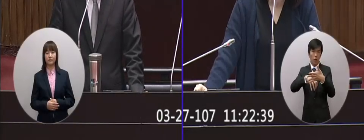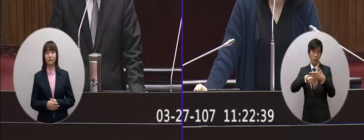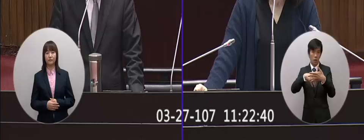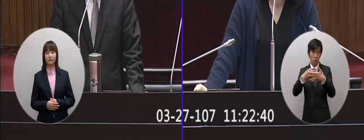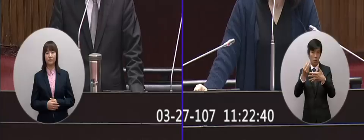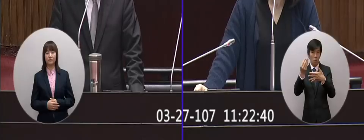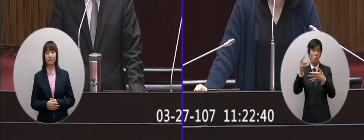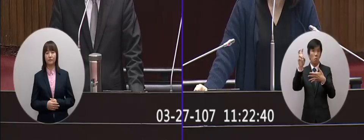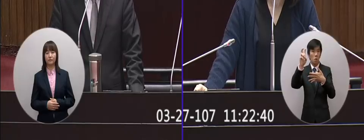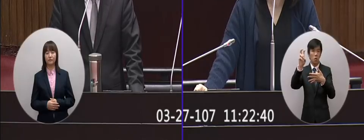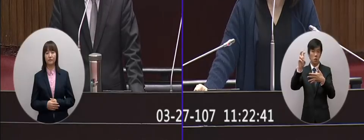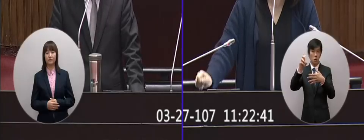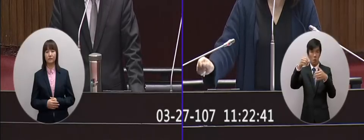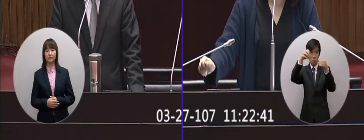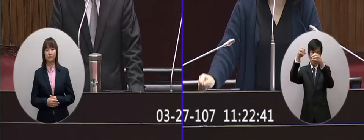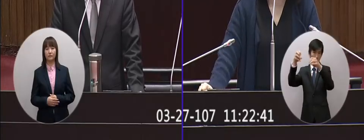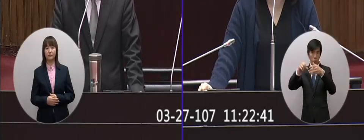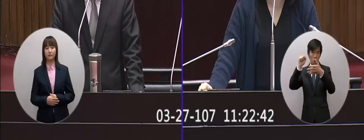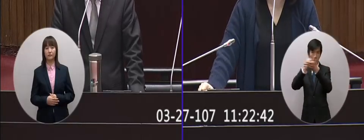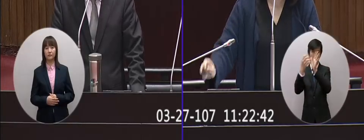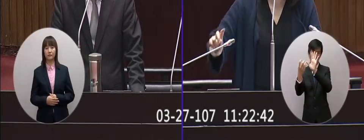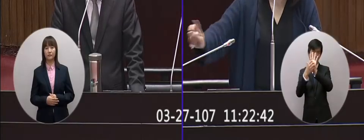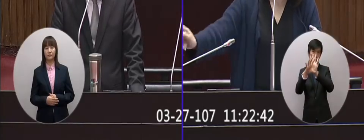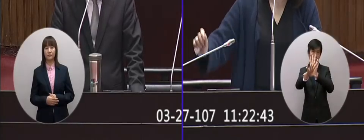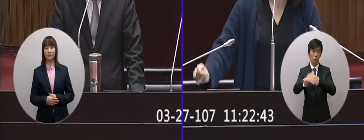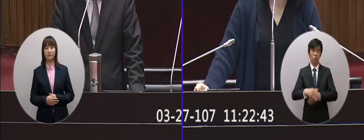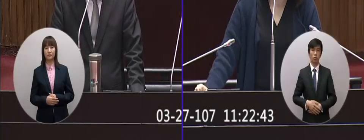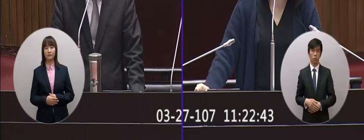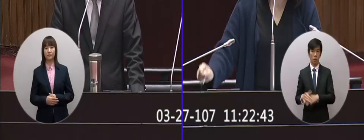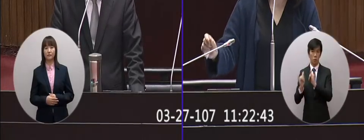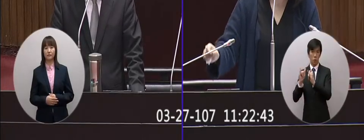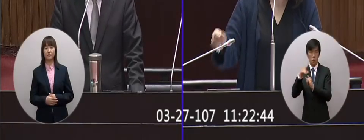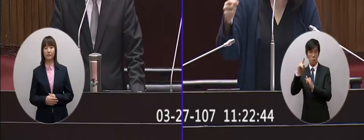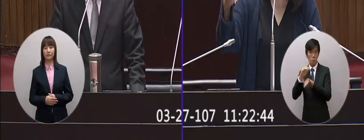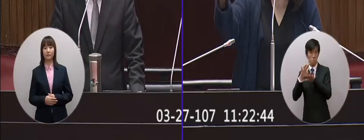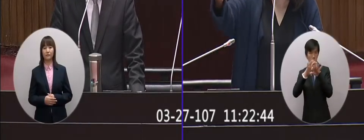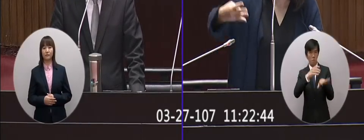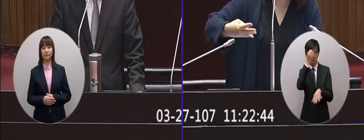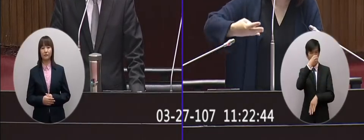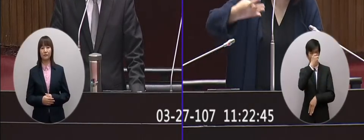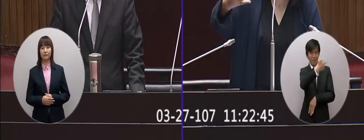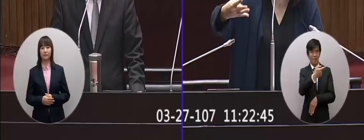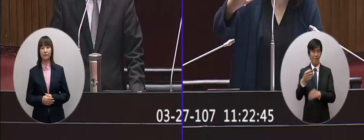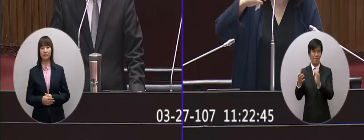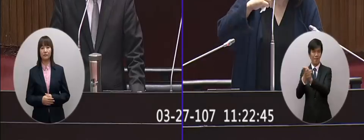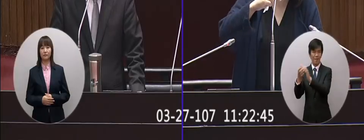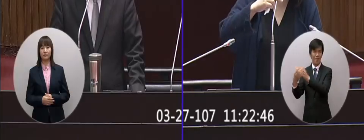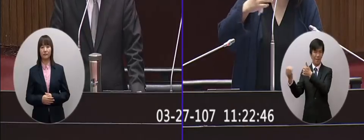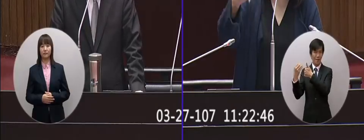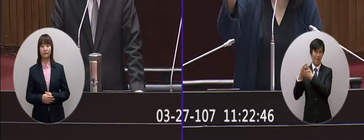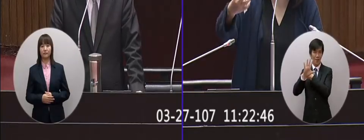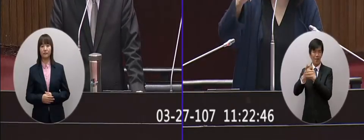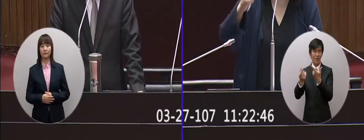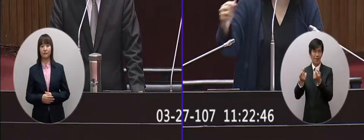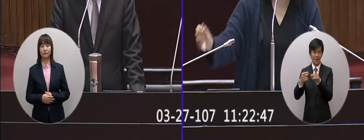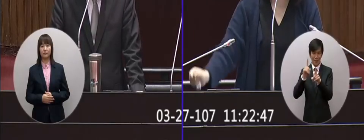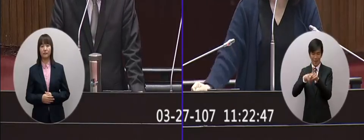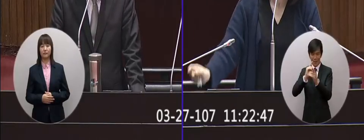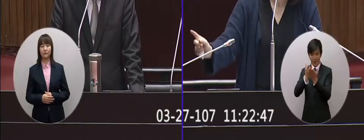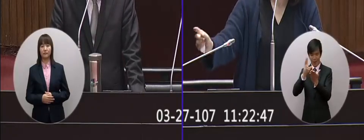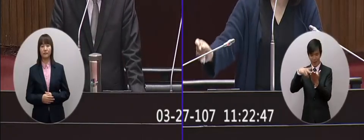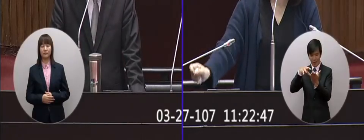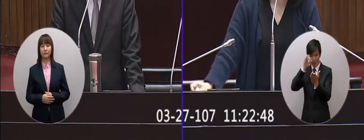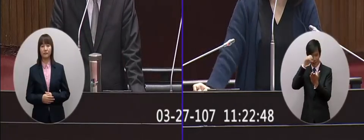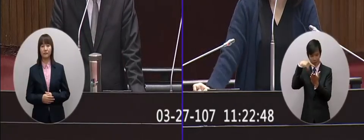荣，这个全民都在封米其林哦。我收到朋友也一直在想说啊，又拿着那个指南按图索